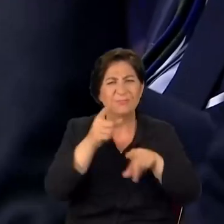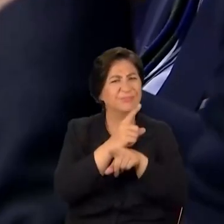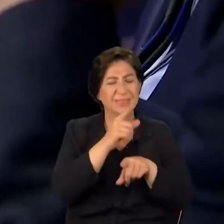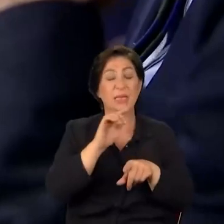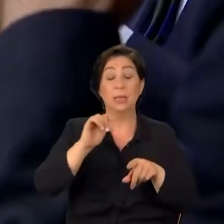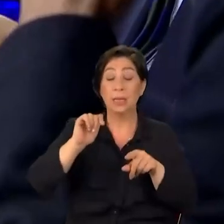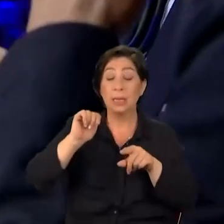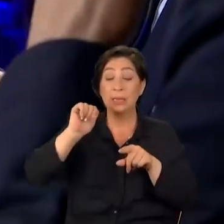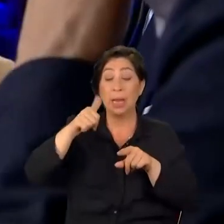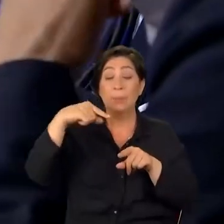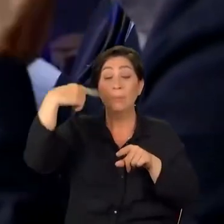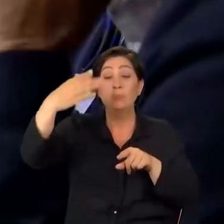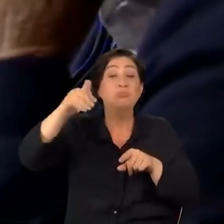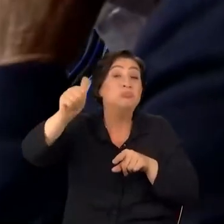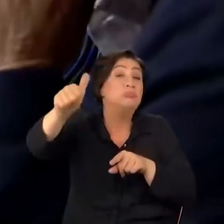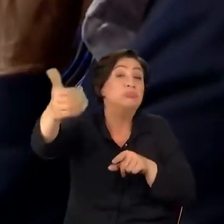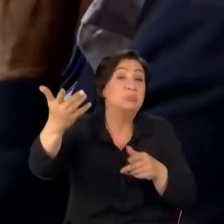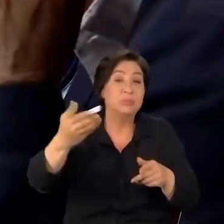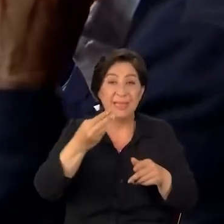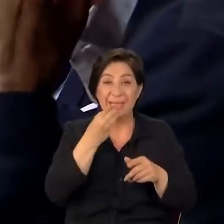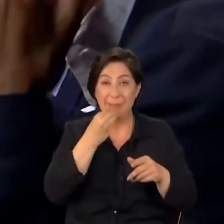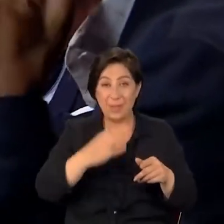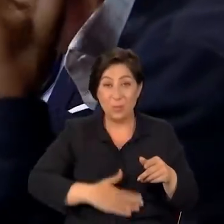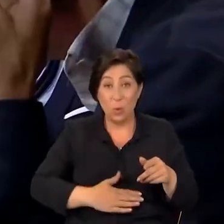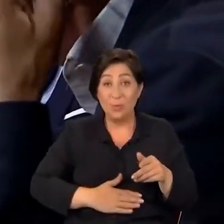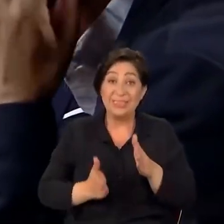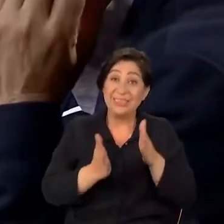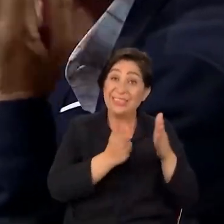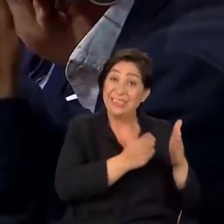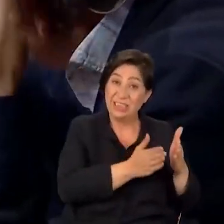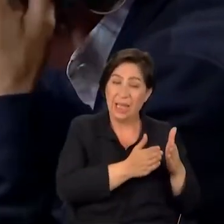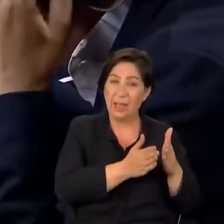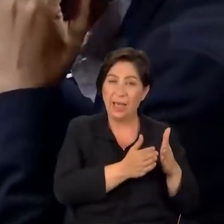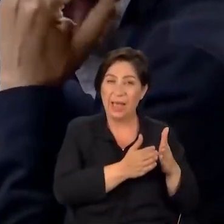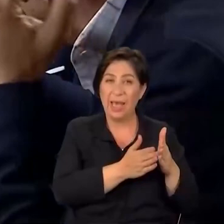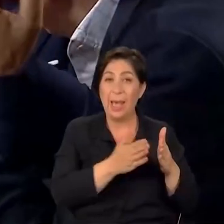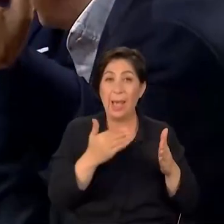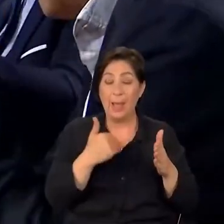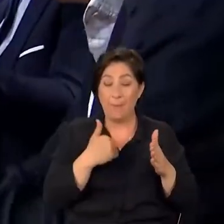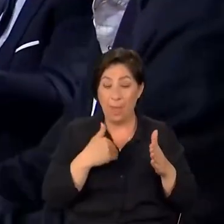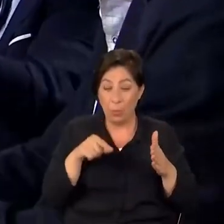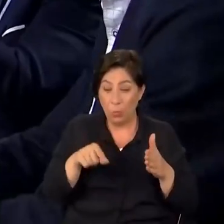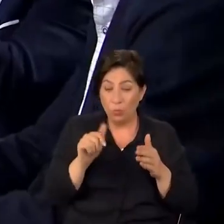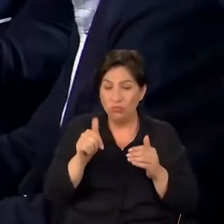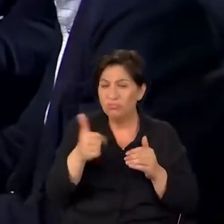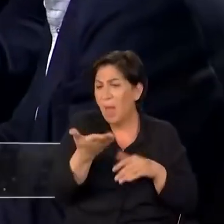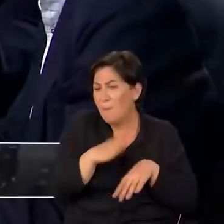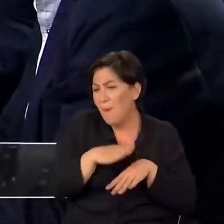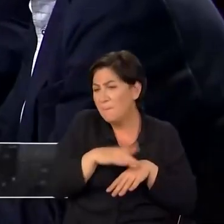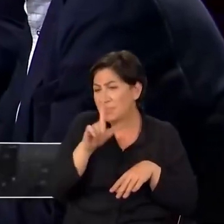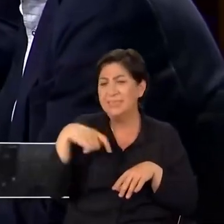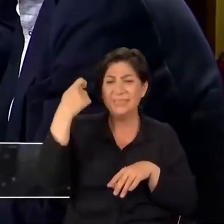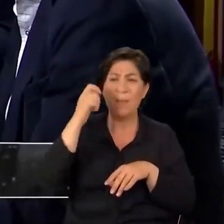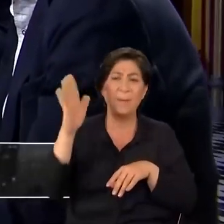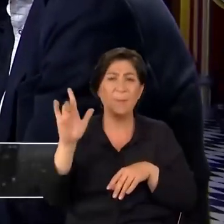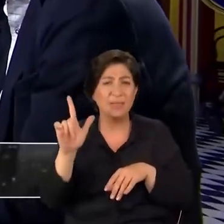gün karınlarını doyurmanın dışında, çok dışında, ben günlerimi nasıl geçiririm, nasıl sinemaya